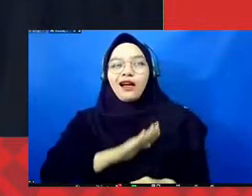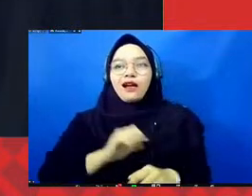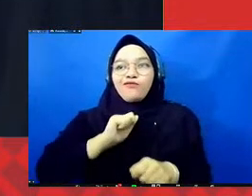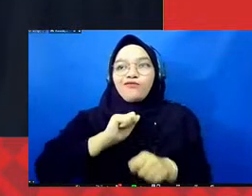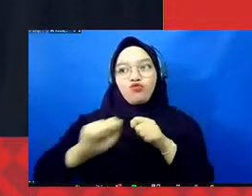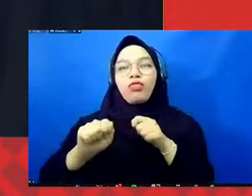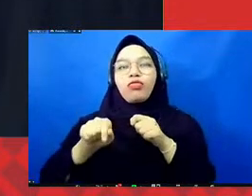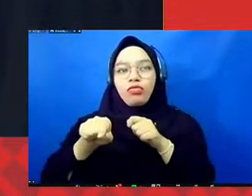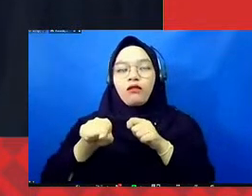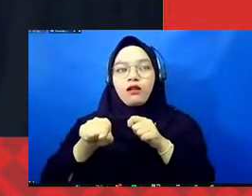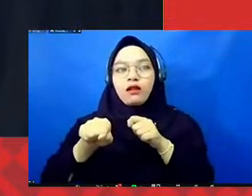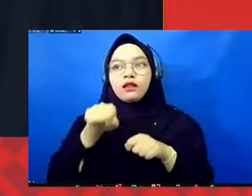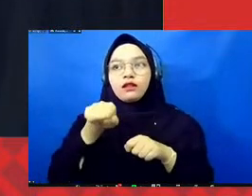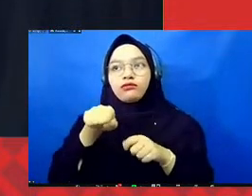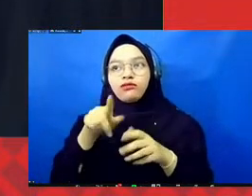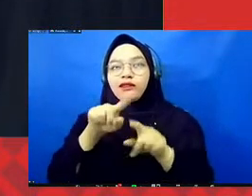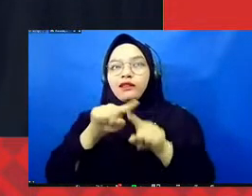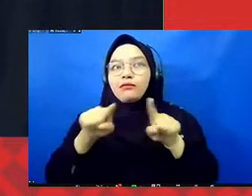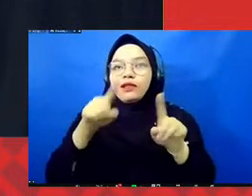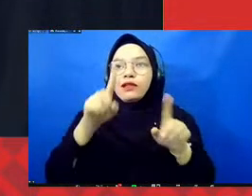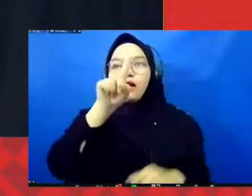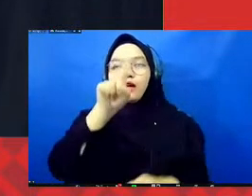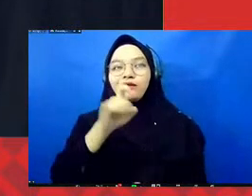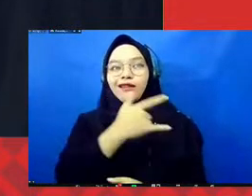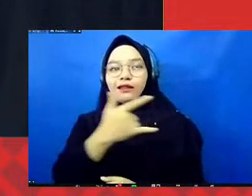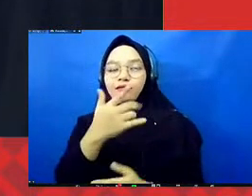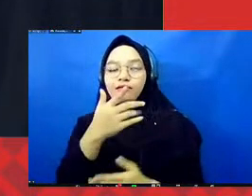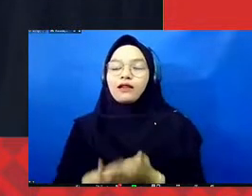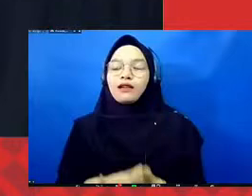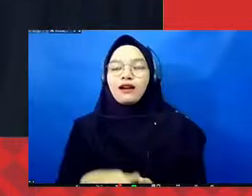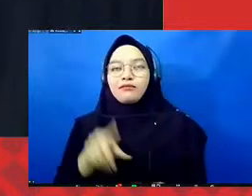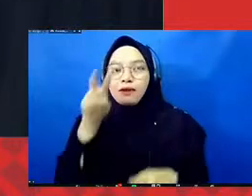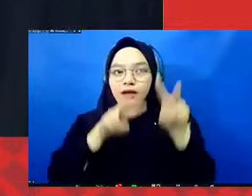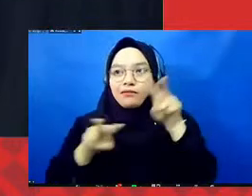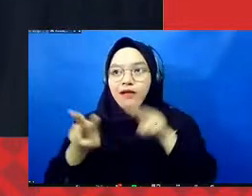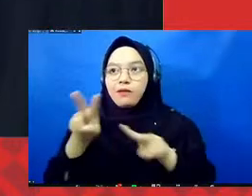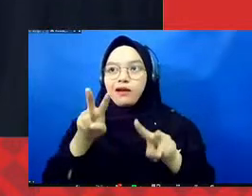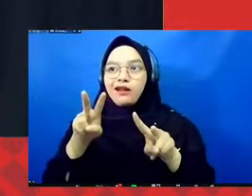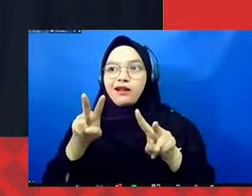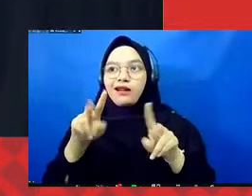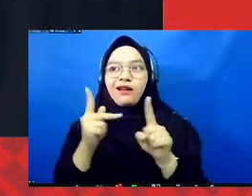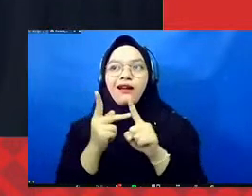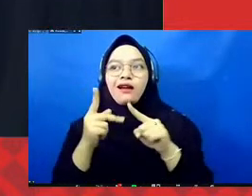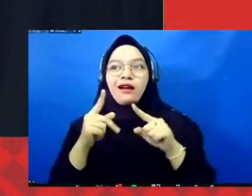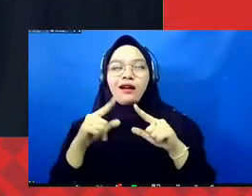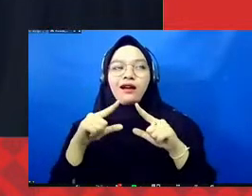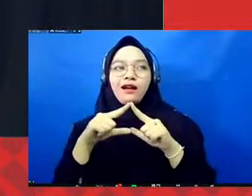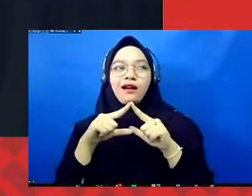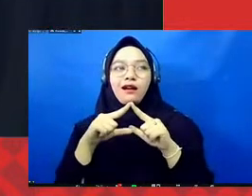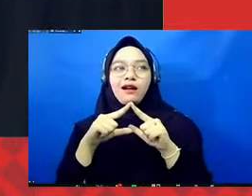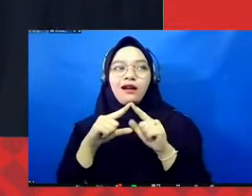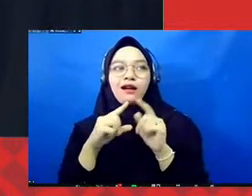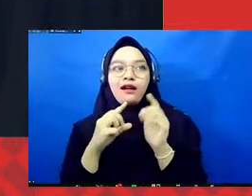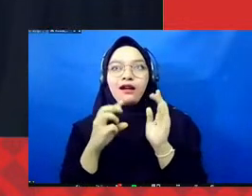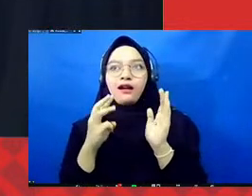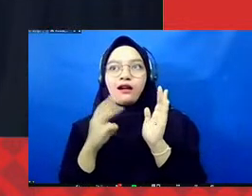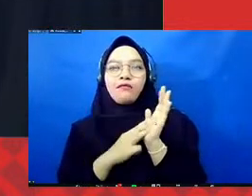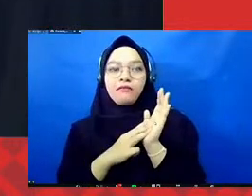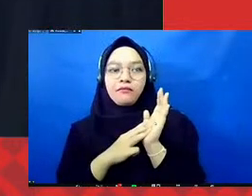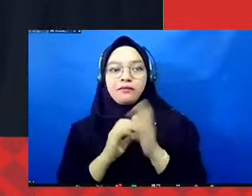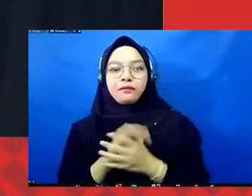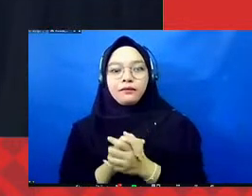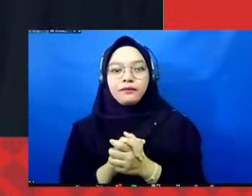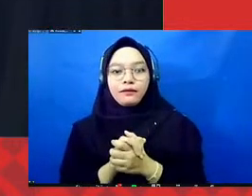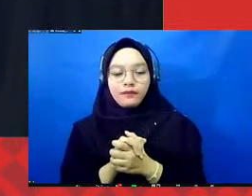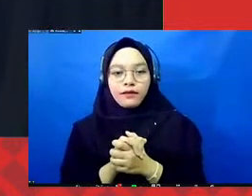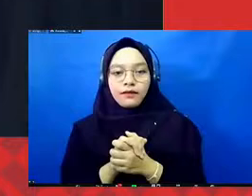juga memperhatikan nilai-nilai human rights atau hak asasi manusia, dan juga bagaimana mewujudkan sebuah kota